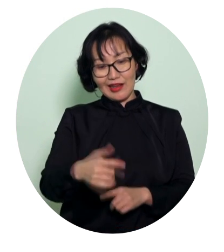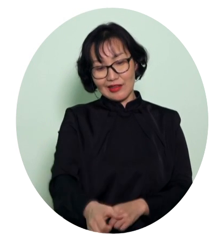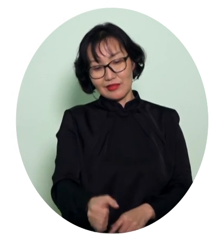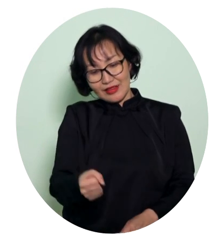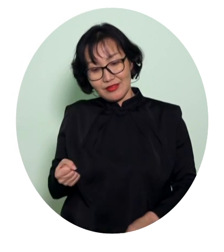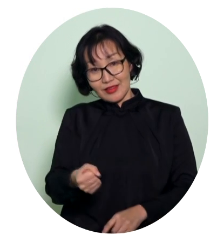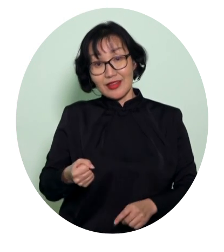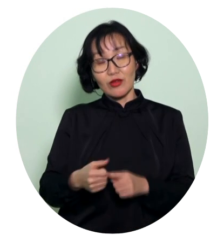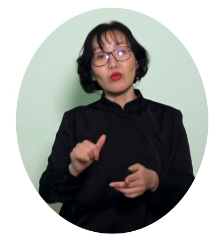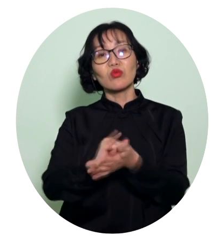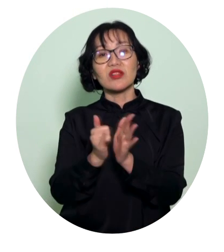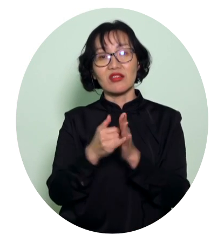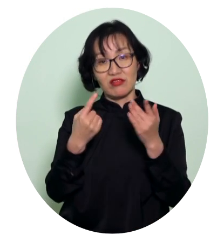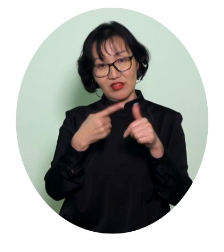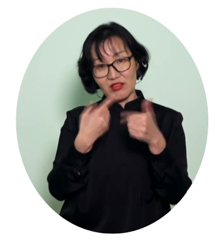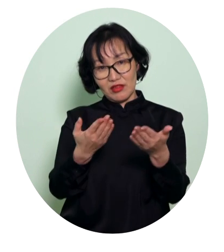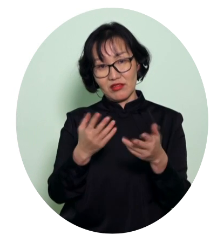байна.